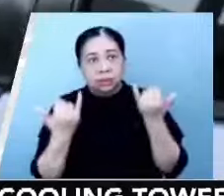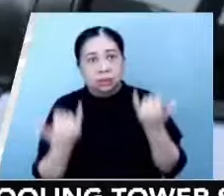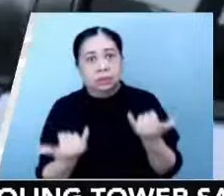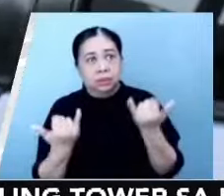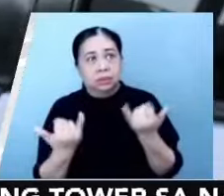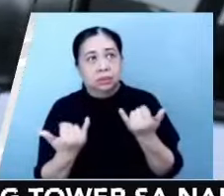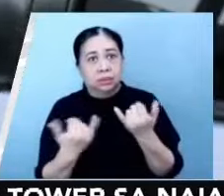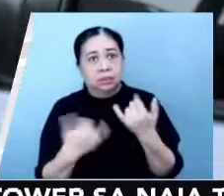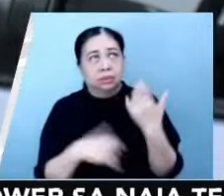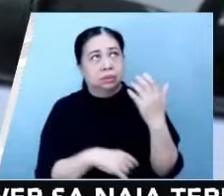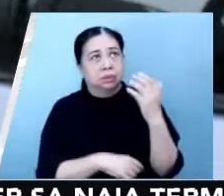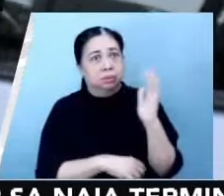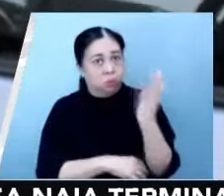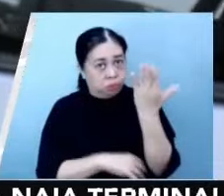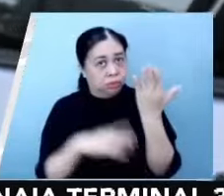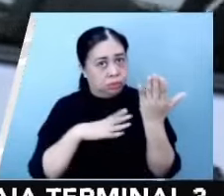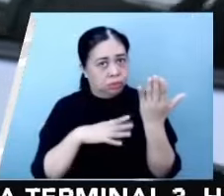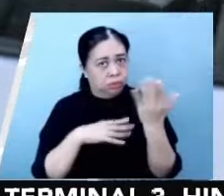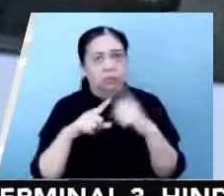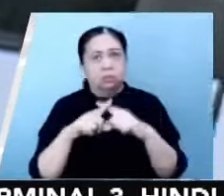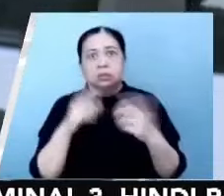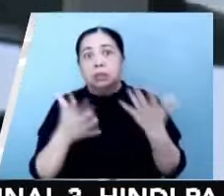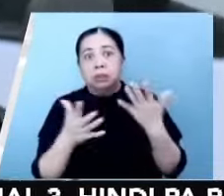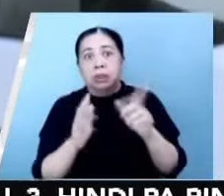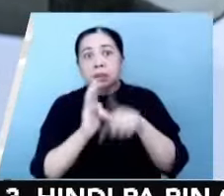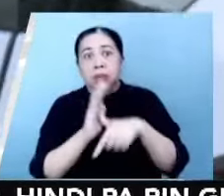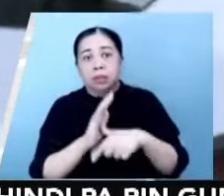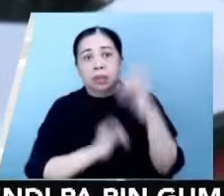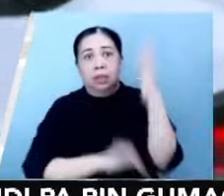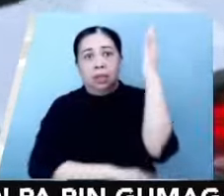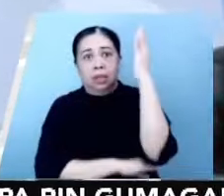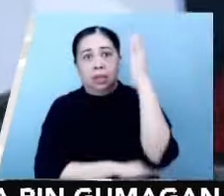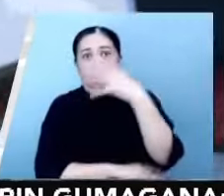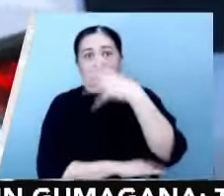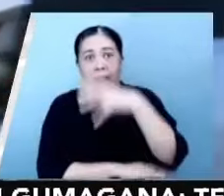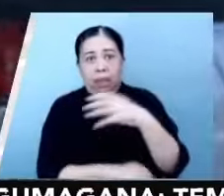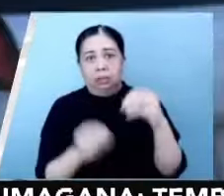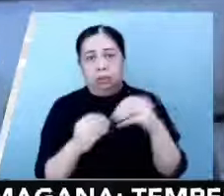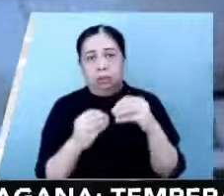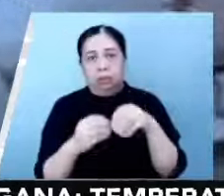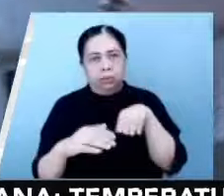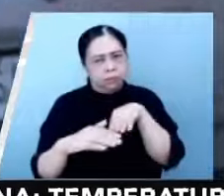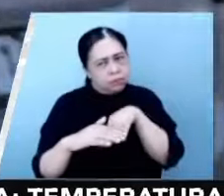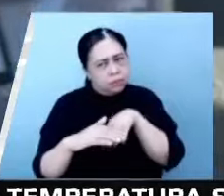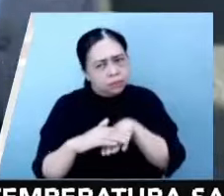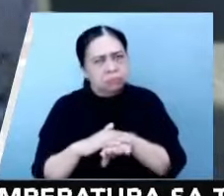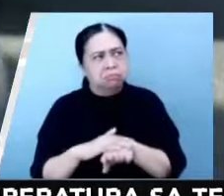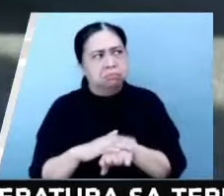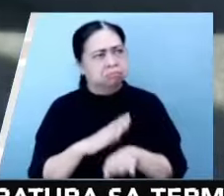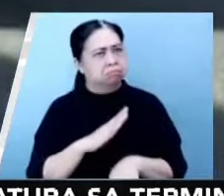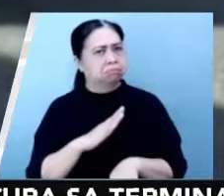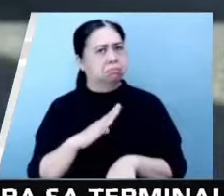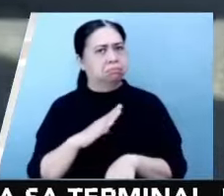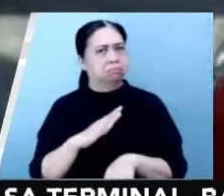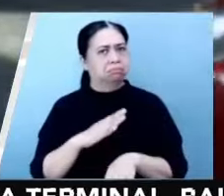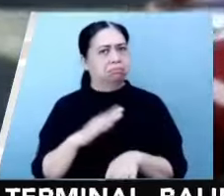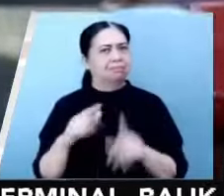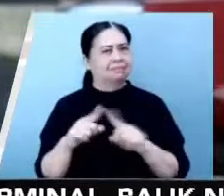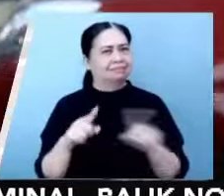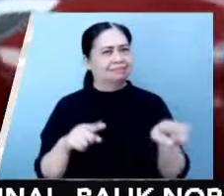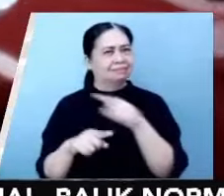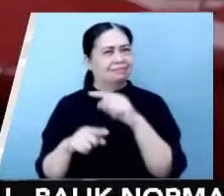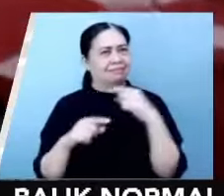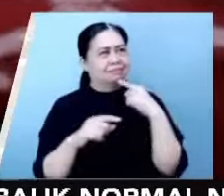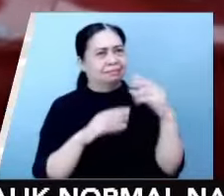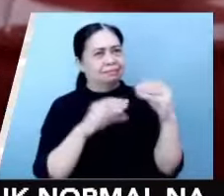tanghali, posibleng mas uminit na yung panahon. Pero pagpasok natin kanina, okay pa naman. Pero ang binabanggit nga ng mga pasahero,